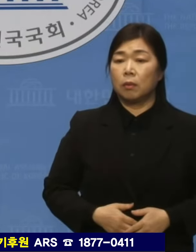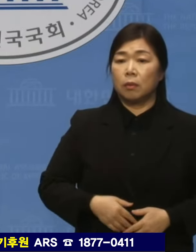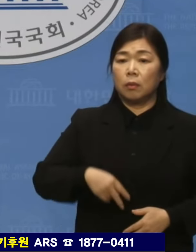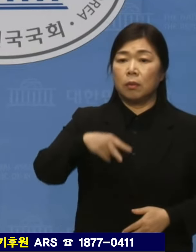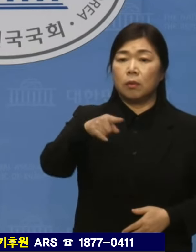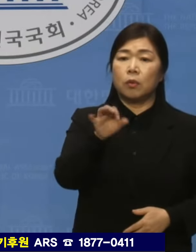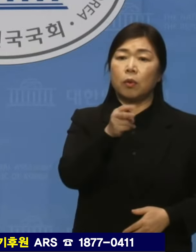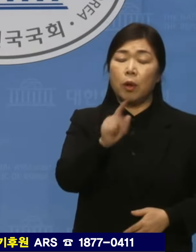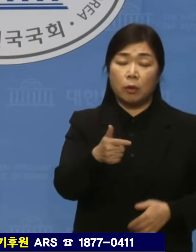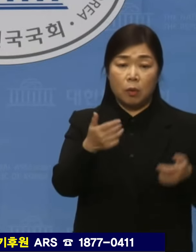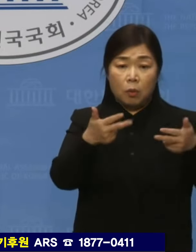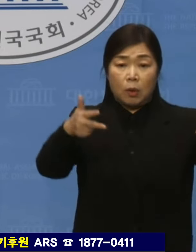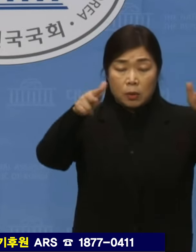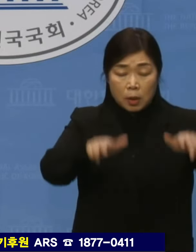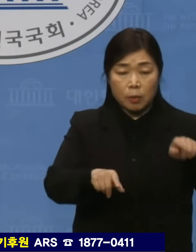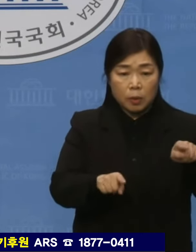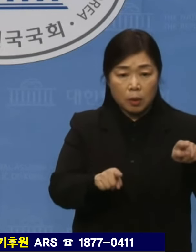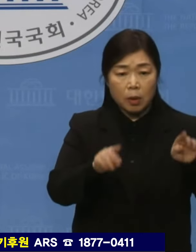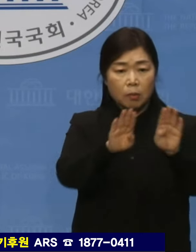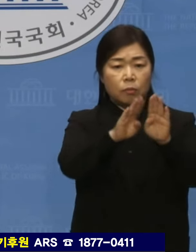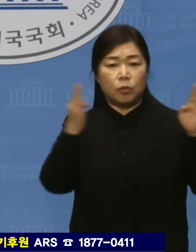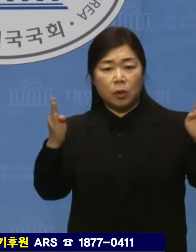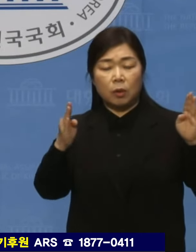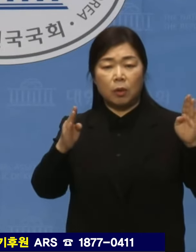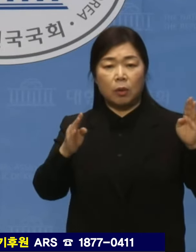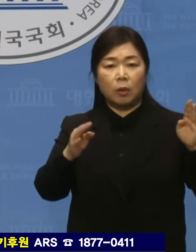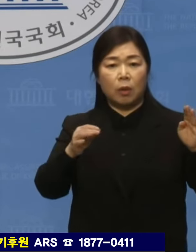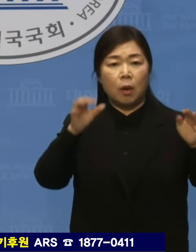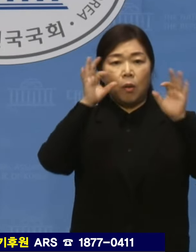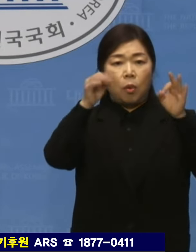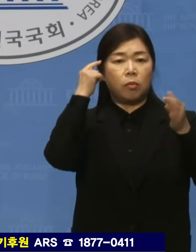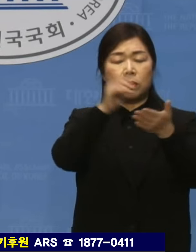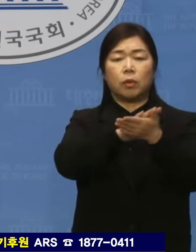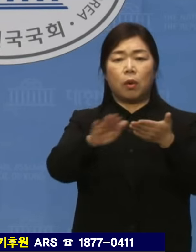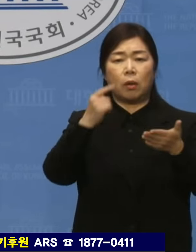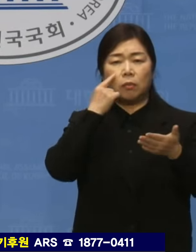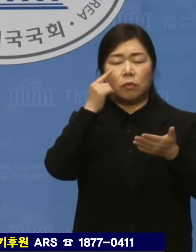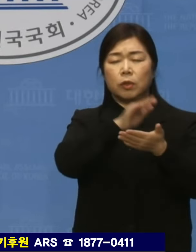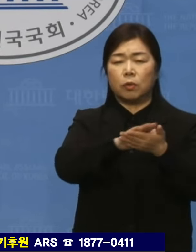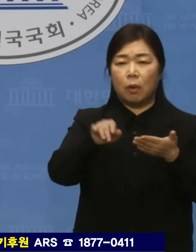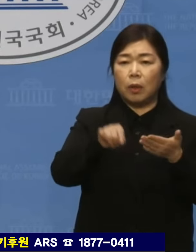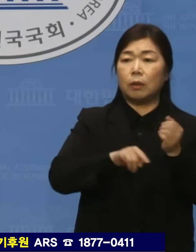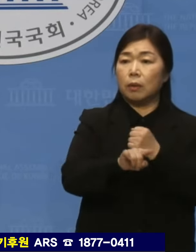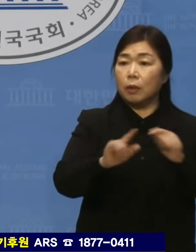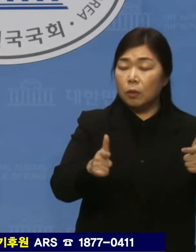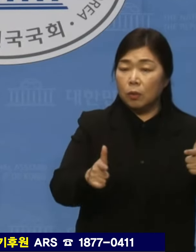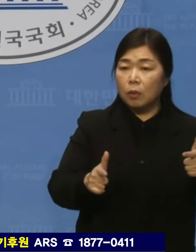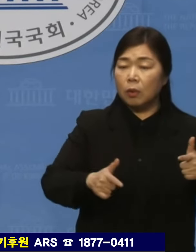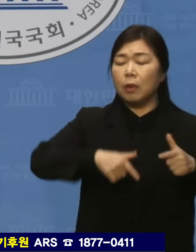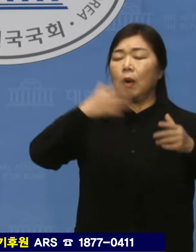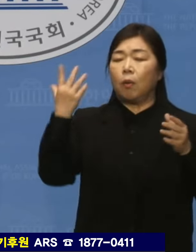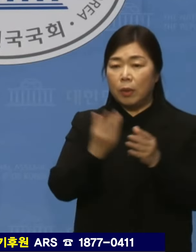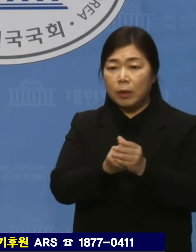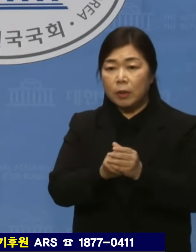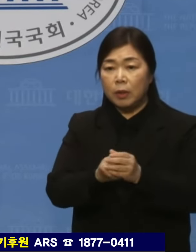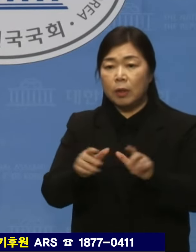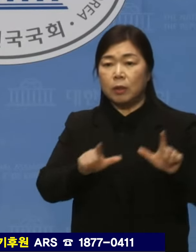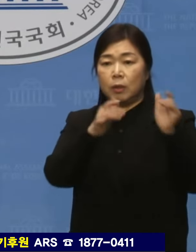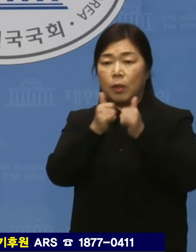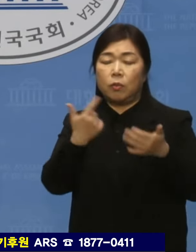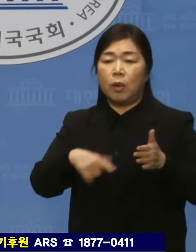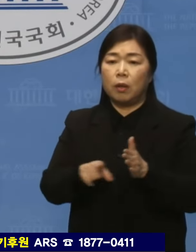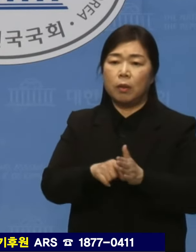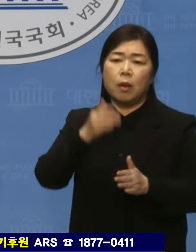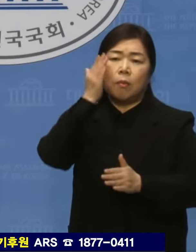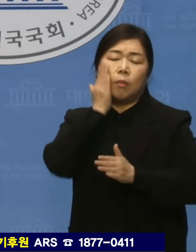송현광장의 설립 의의는 단순히 개방감을 느끼도록 하겠다는 것이 아니라 온전히 시민을 위한 녹지 공간으로